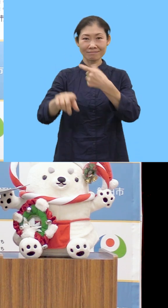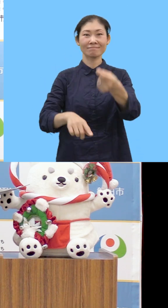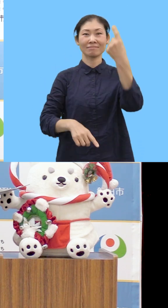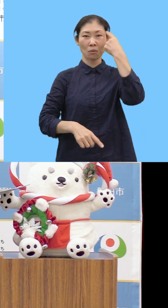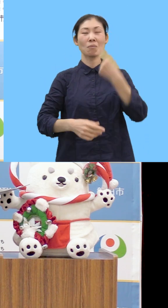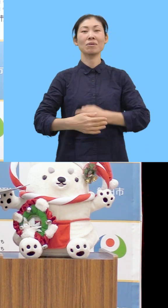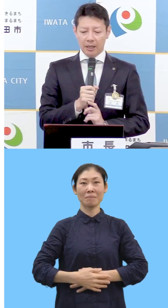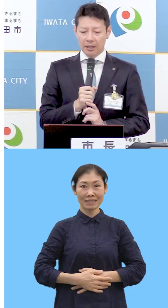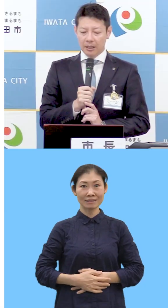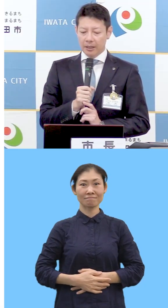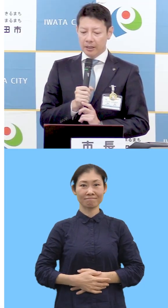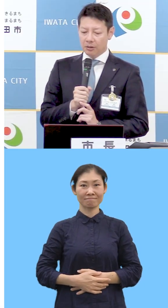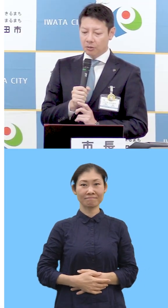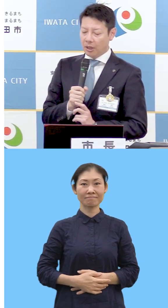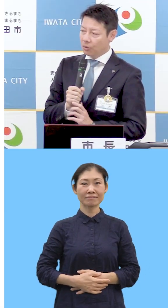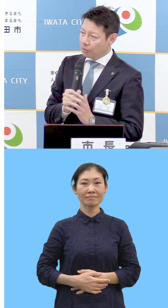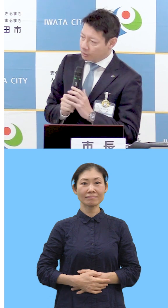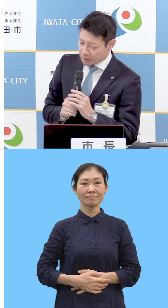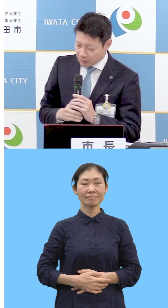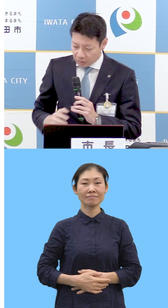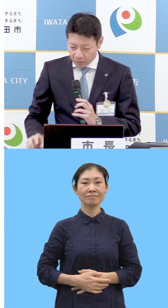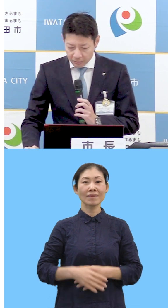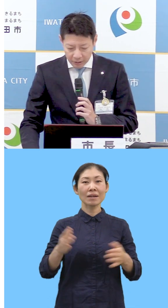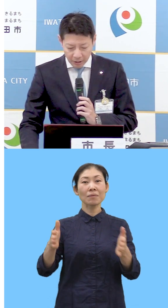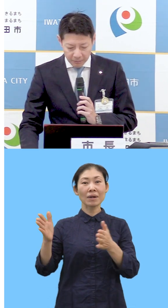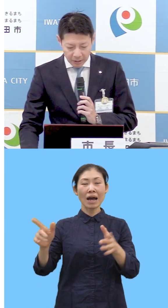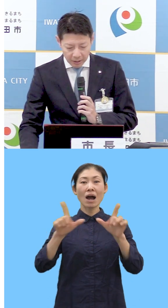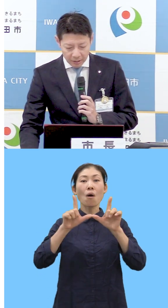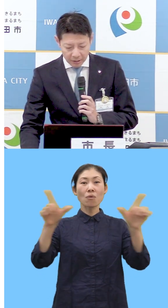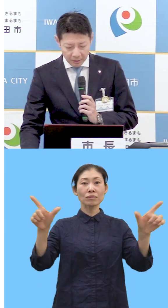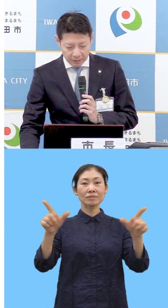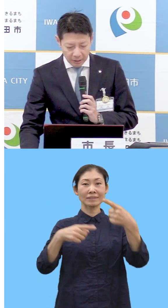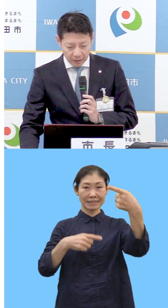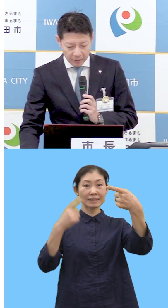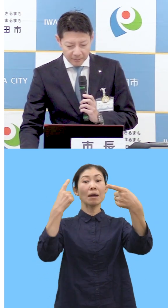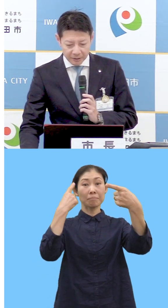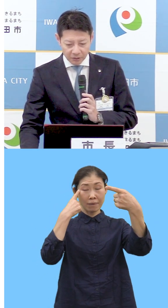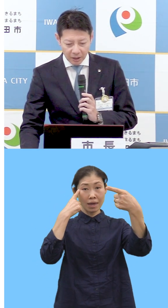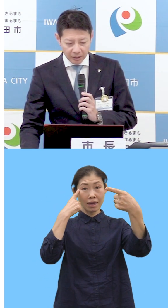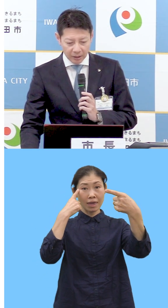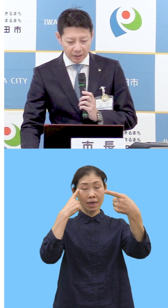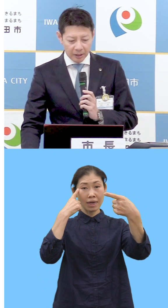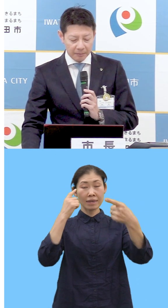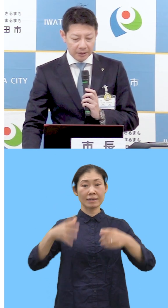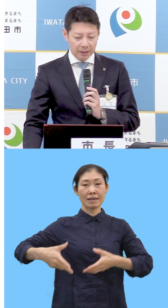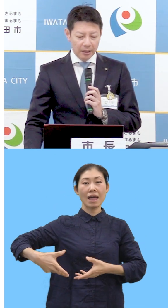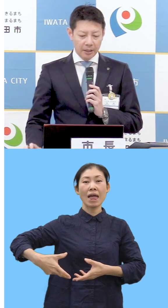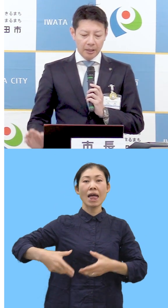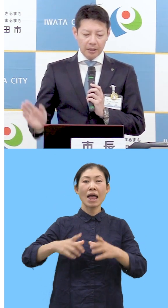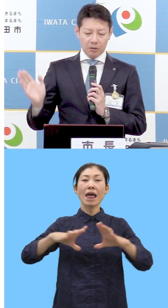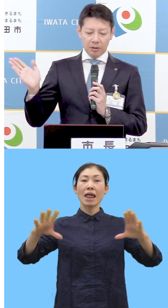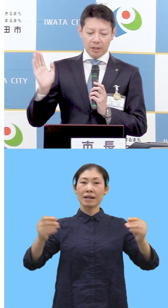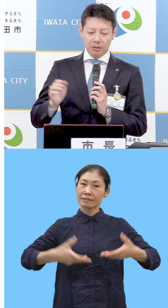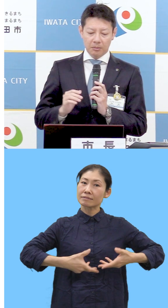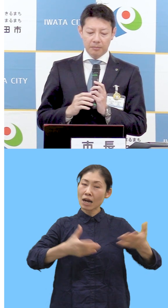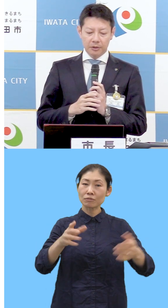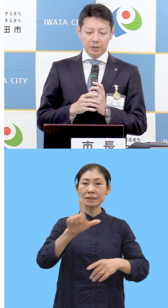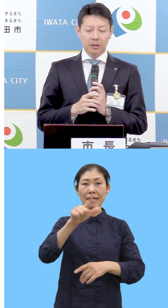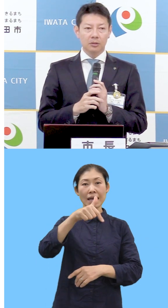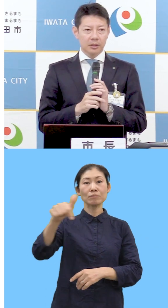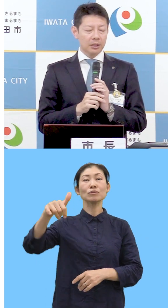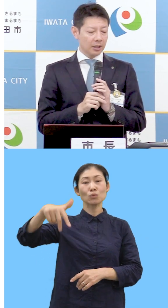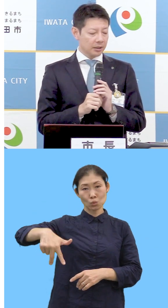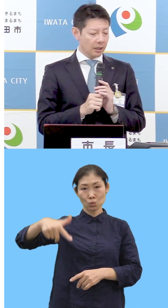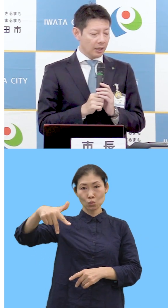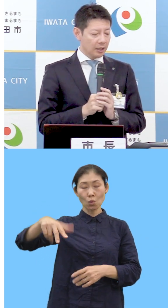ます。それからここから報告事項の1点目に入っていきますが、レブズの関係であります。ここにはふ